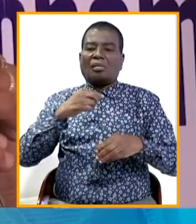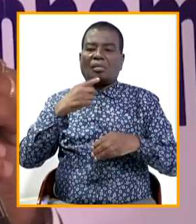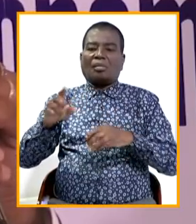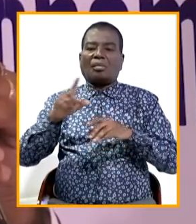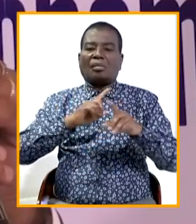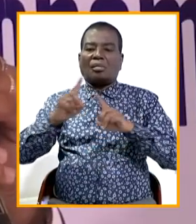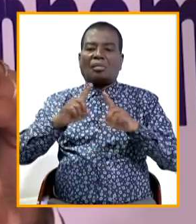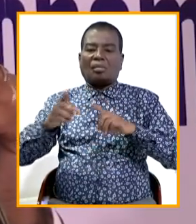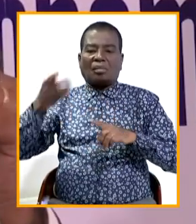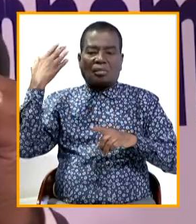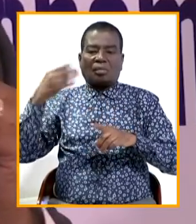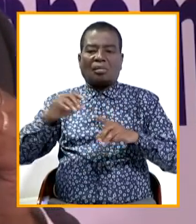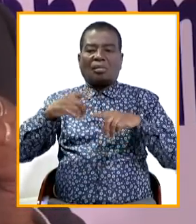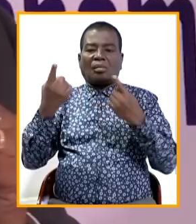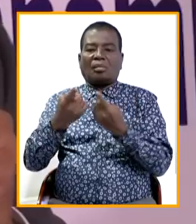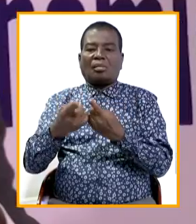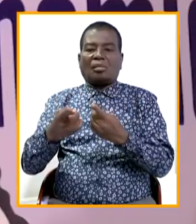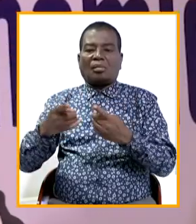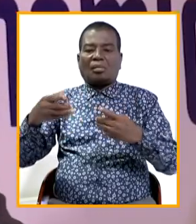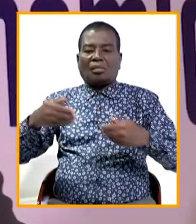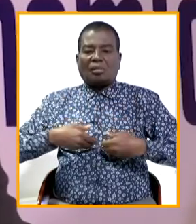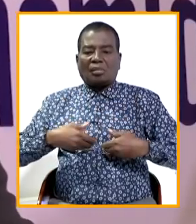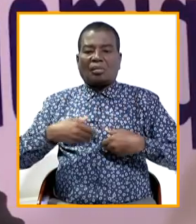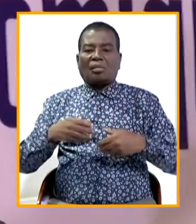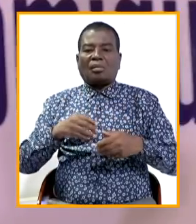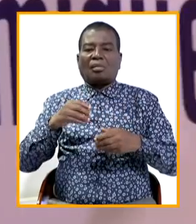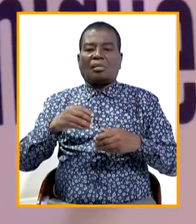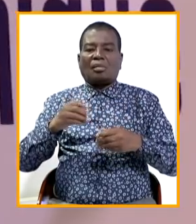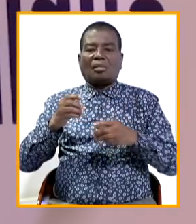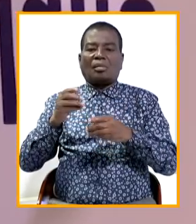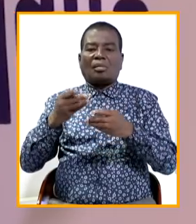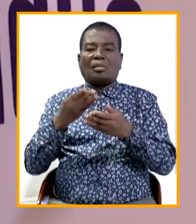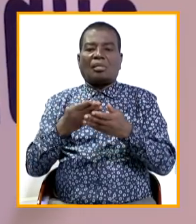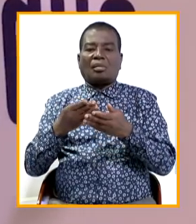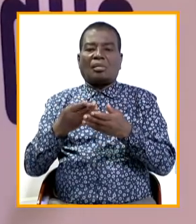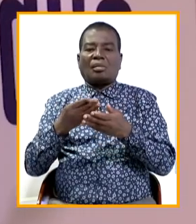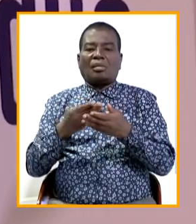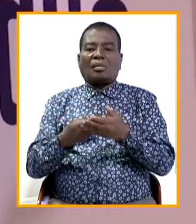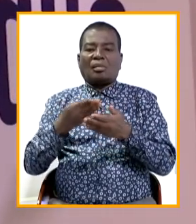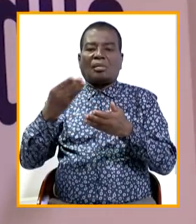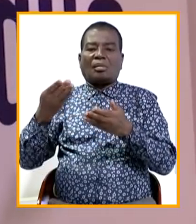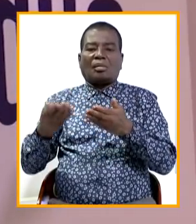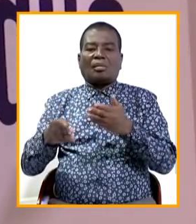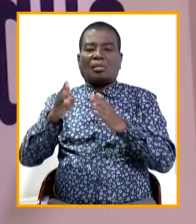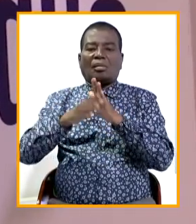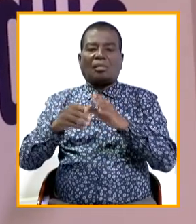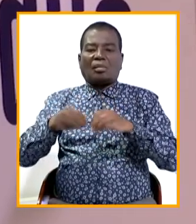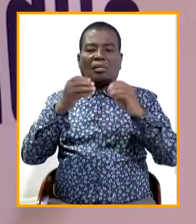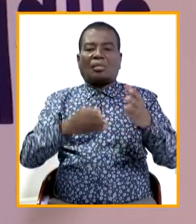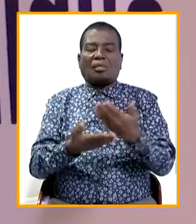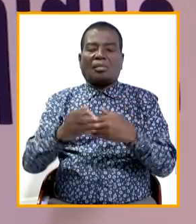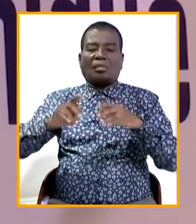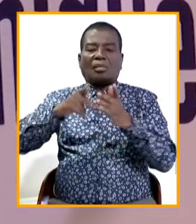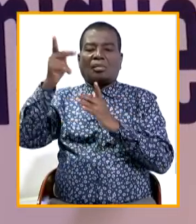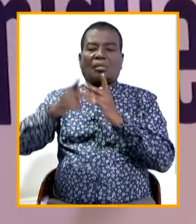l'agence emploi jeune, des mécanismes de financement qui sont mis en place, par les programmes de l'agence